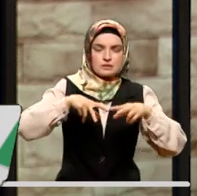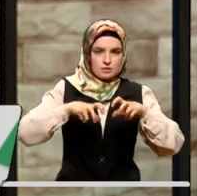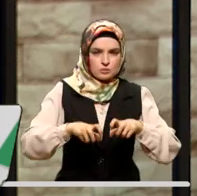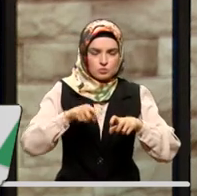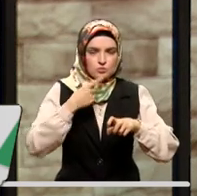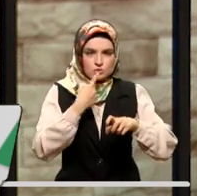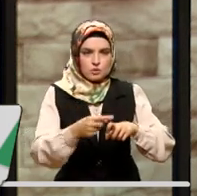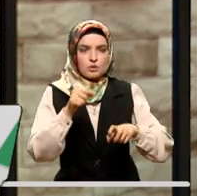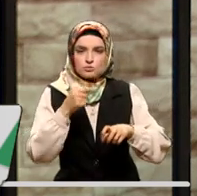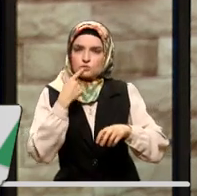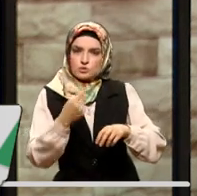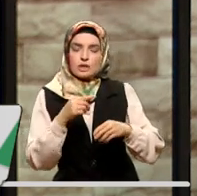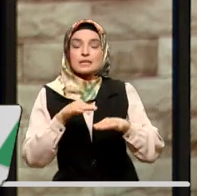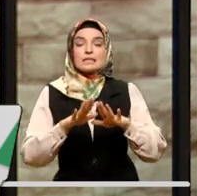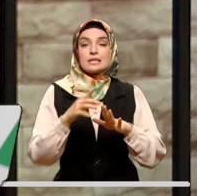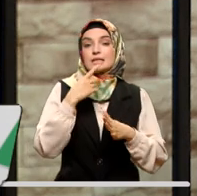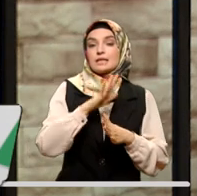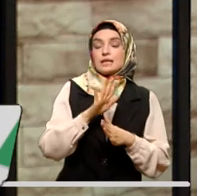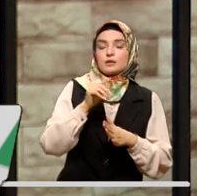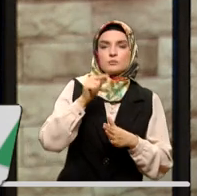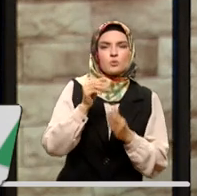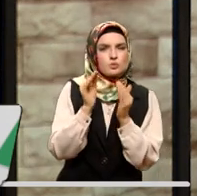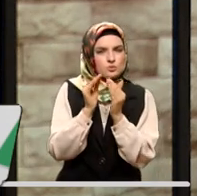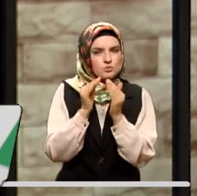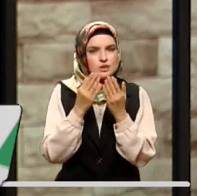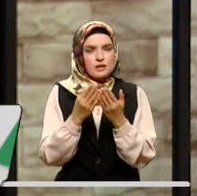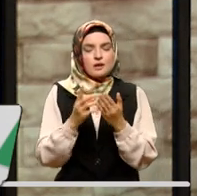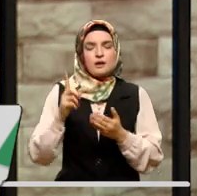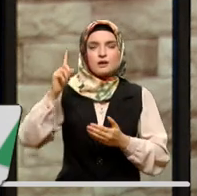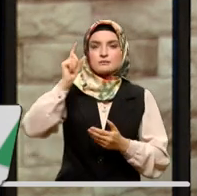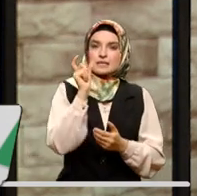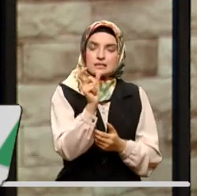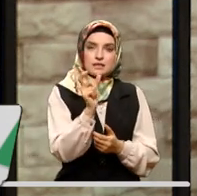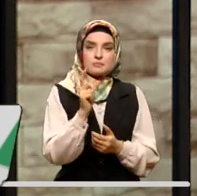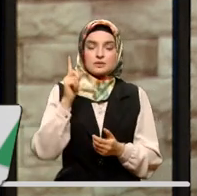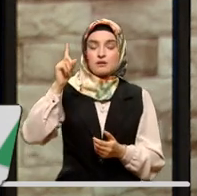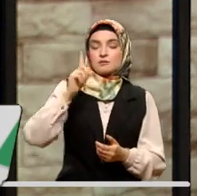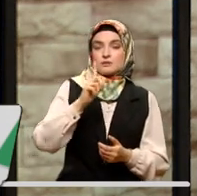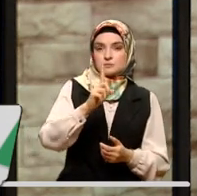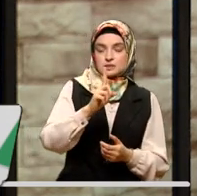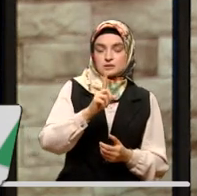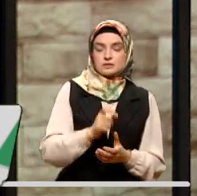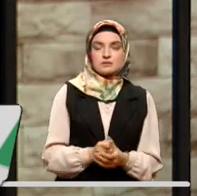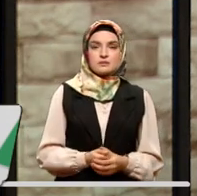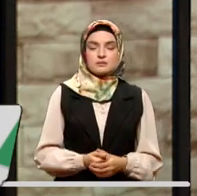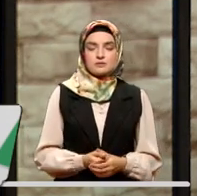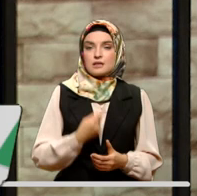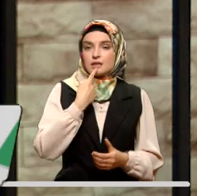arada yine küçük şeylerle, Allah lafzıyla, la ilahe illallah, Allah'ın